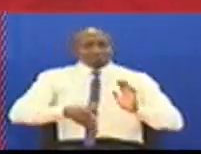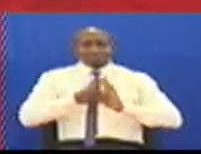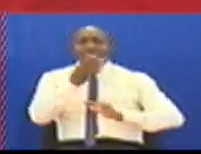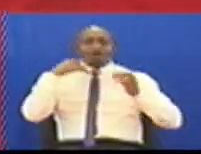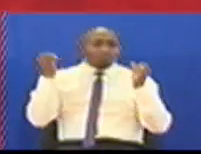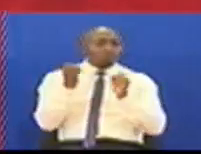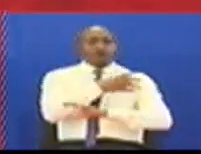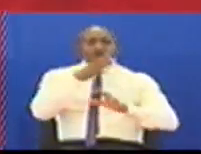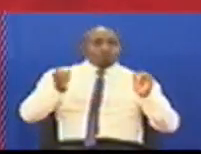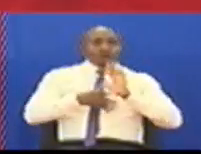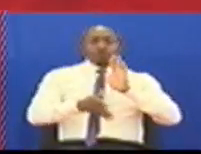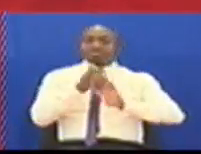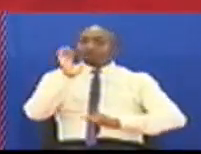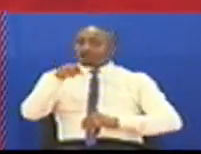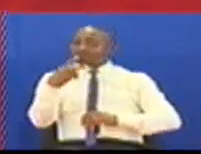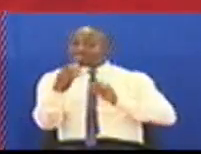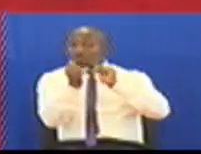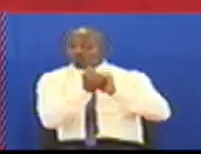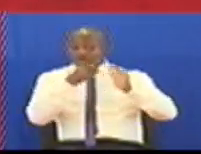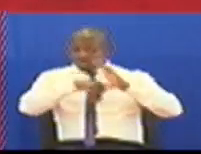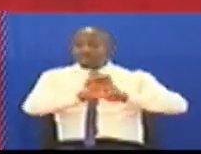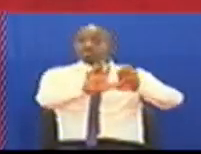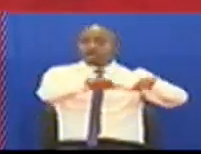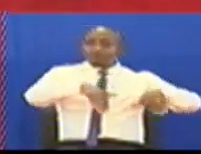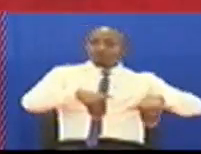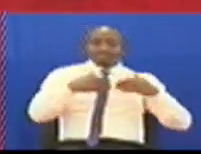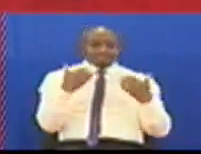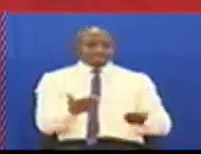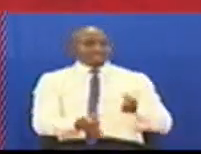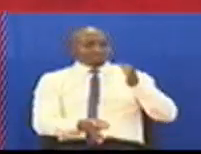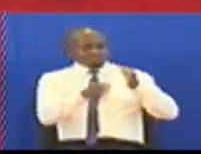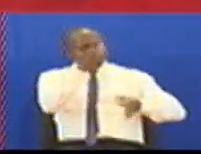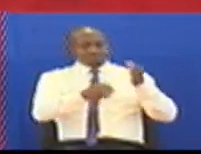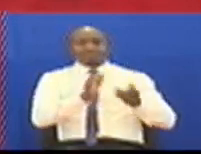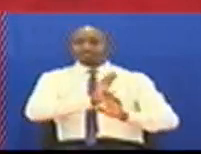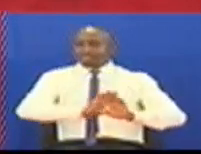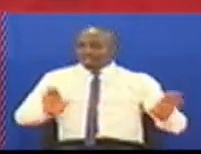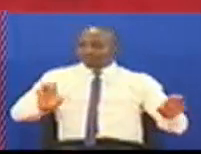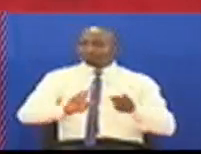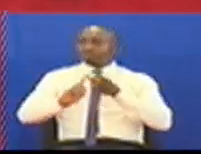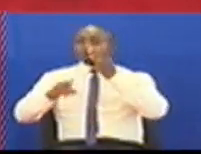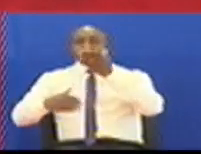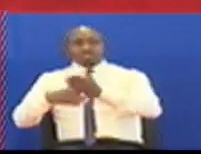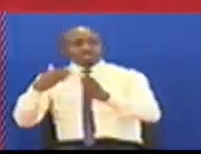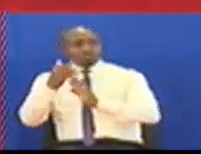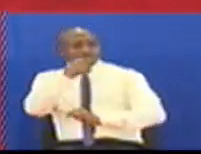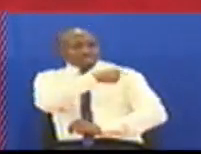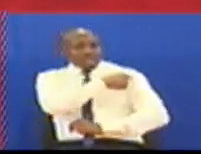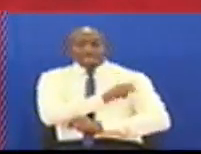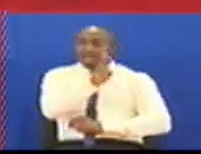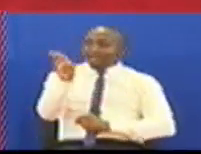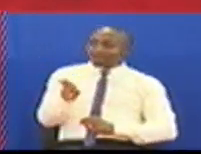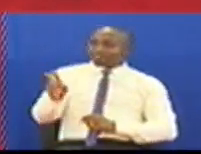nimeingia mwaka 2010 ndani ya ukumbi huu, sasa hivi imekwisha kamilika. Ujenzi wa hospitali ya halmashauri ya